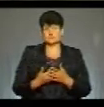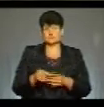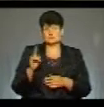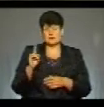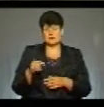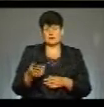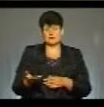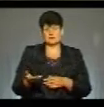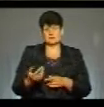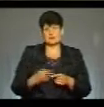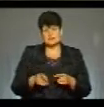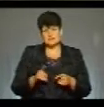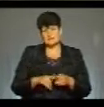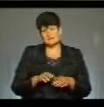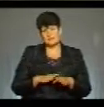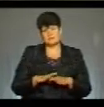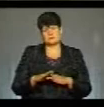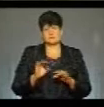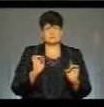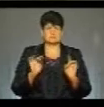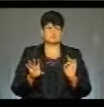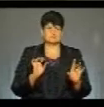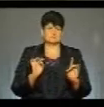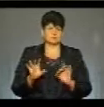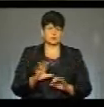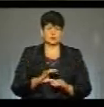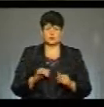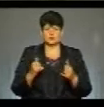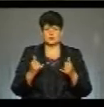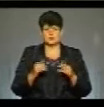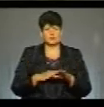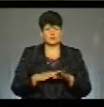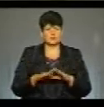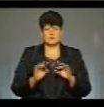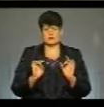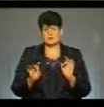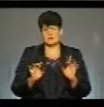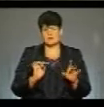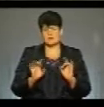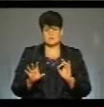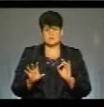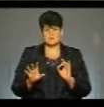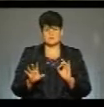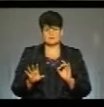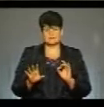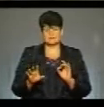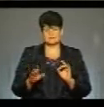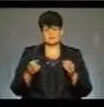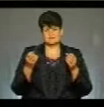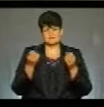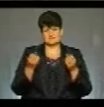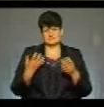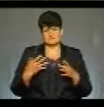знаєте, це абсолютний популізм був сьогодні. Абсолютний популізм, знаєте, такі